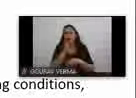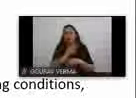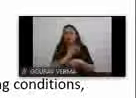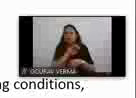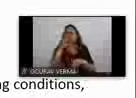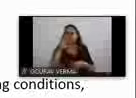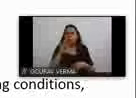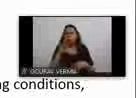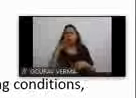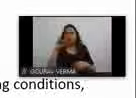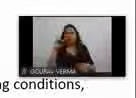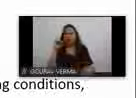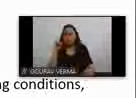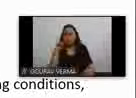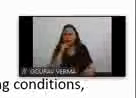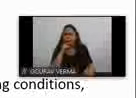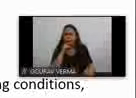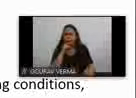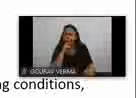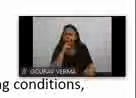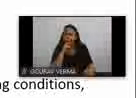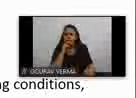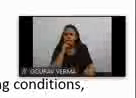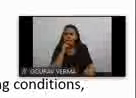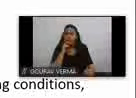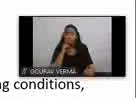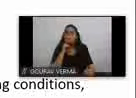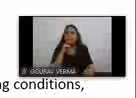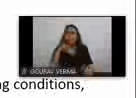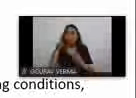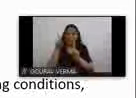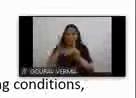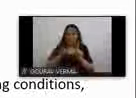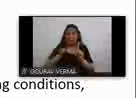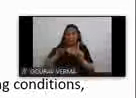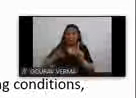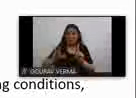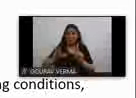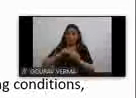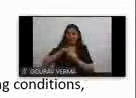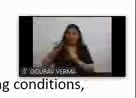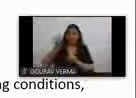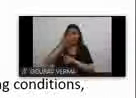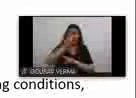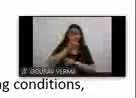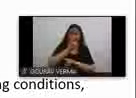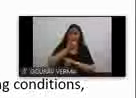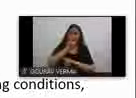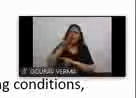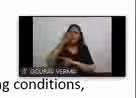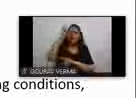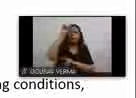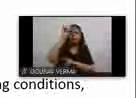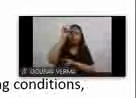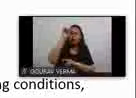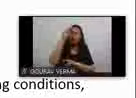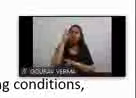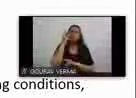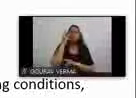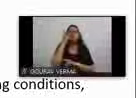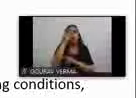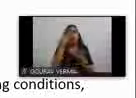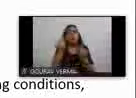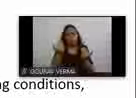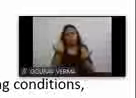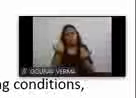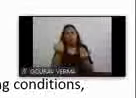60, 36, 24, 18, 12, 9, 6. सो 6/18 से ज्यादा, मतलब 6/18 से ज्यादा मतलब छोटा अक्षर जो है वो देख सकते हैं तो उसका विजन अच्छा है, लेकिन जो